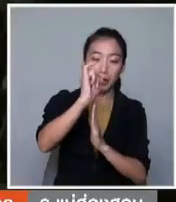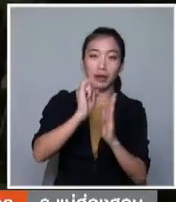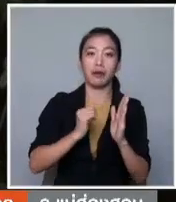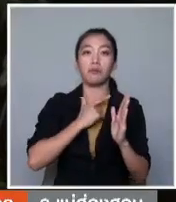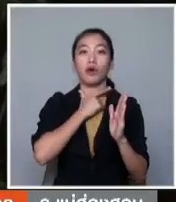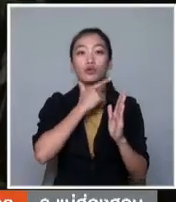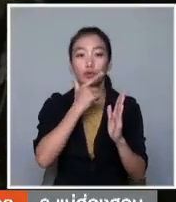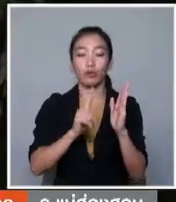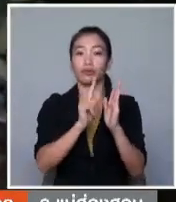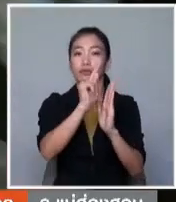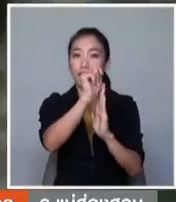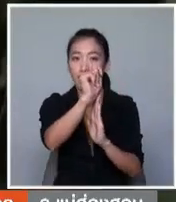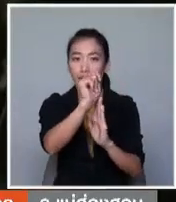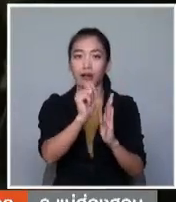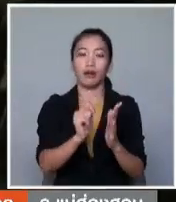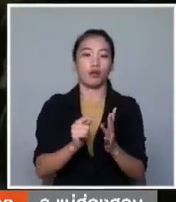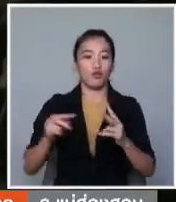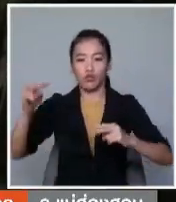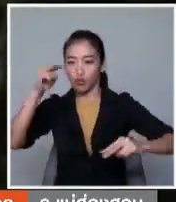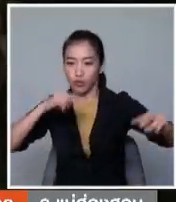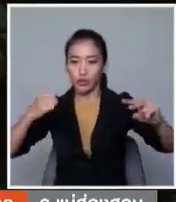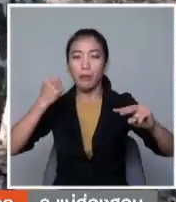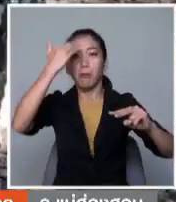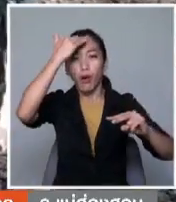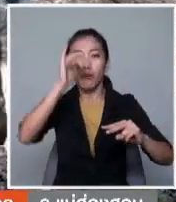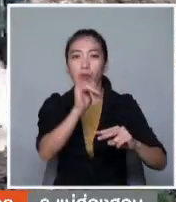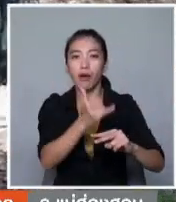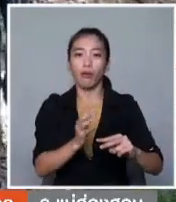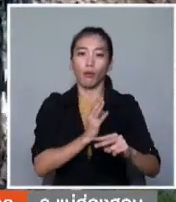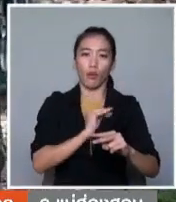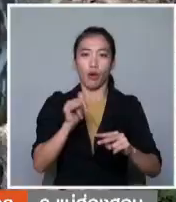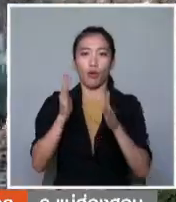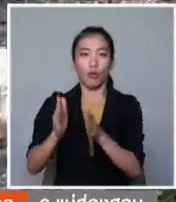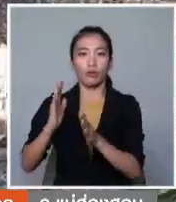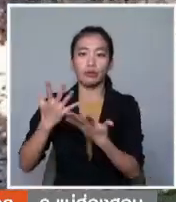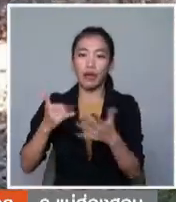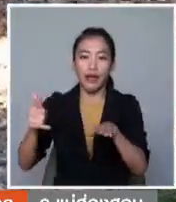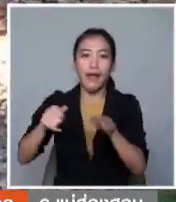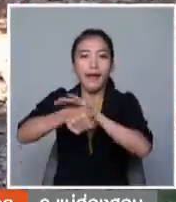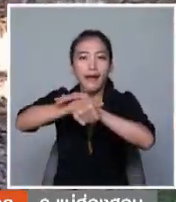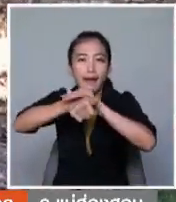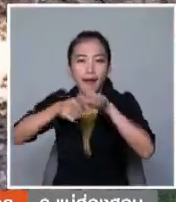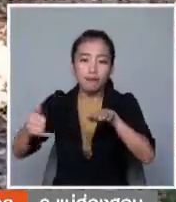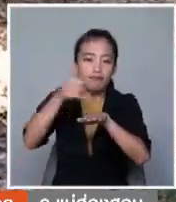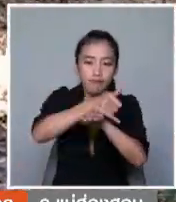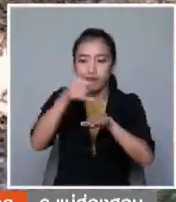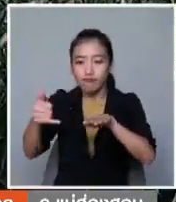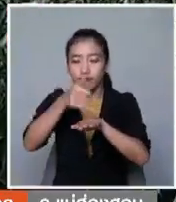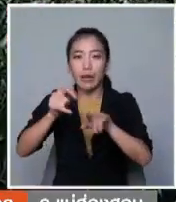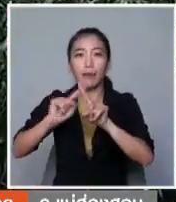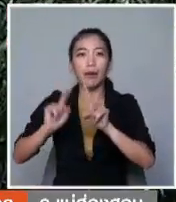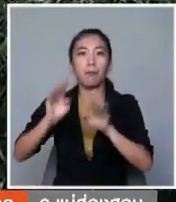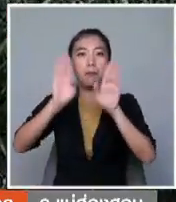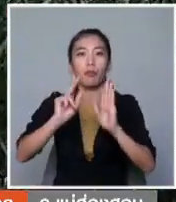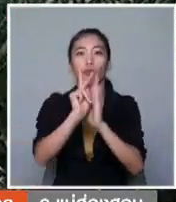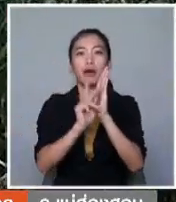ป้องกันการลักลอบหลบหนีเข้าเมืองแบบผิดกฎหมายเป็นมาตรการป้องกันการแพร่ระบาดคน 19รวมถึงป้องกันการ